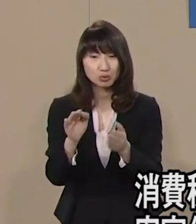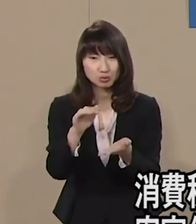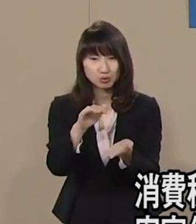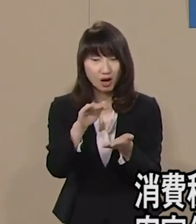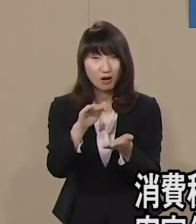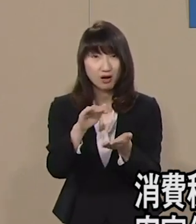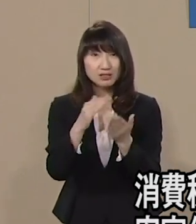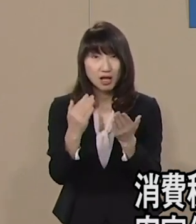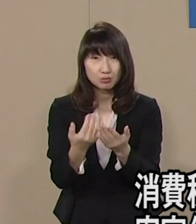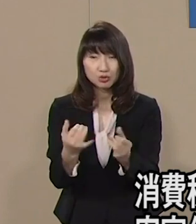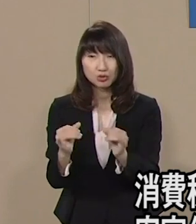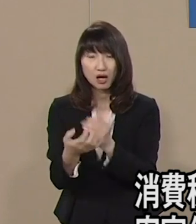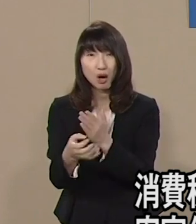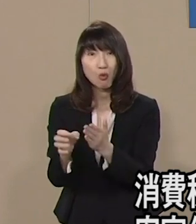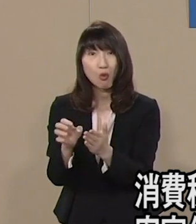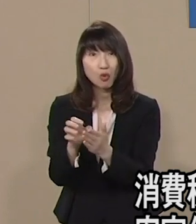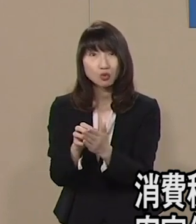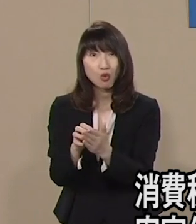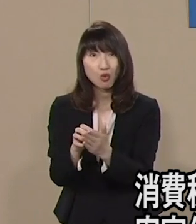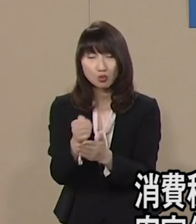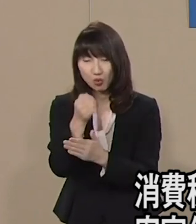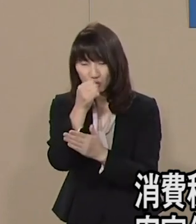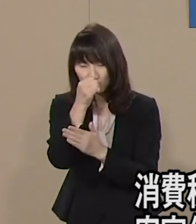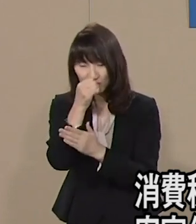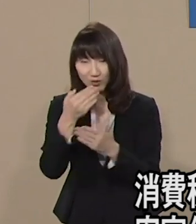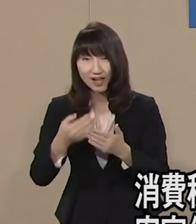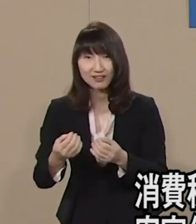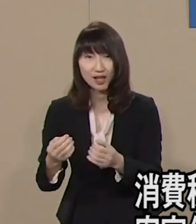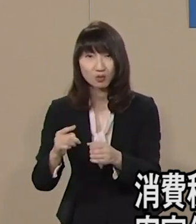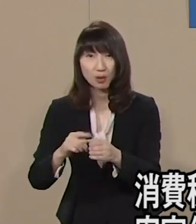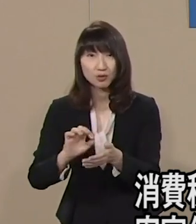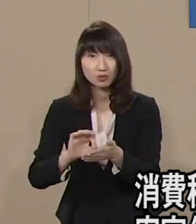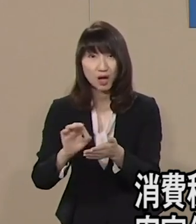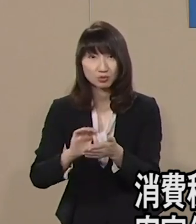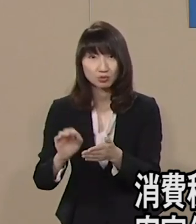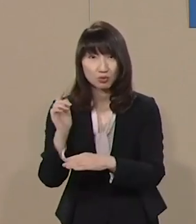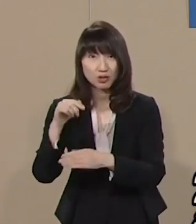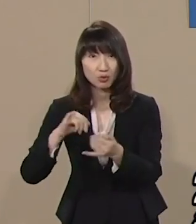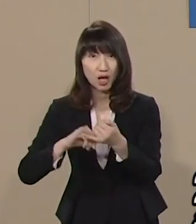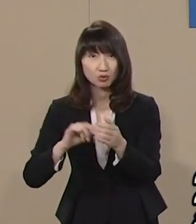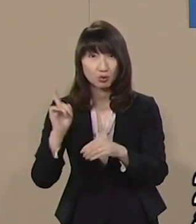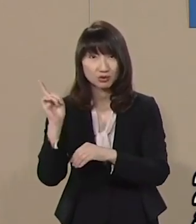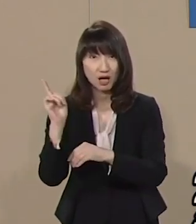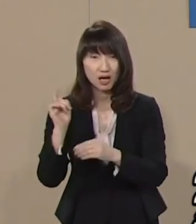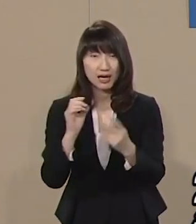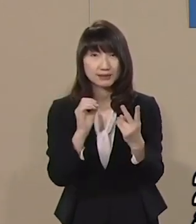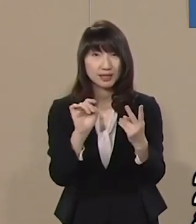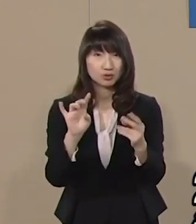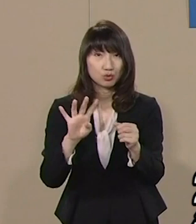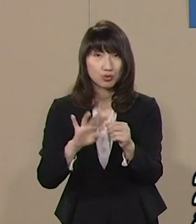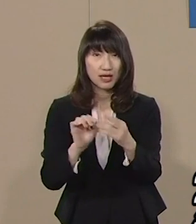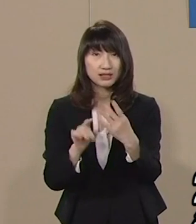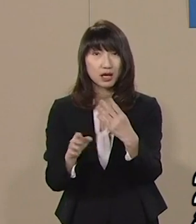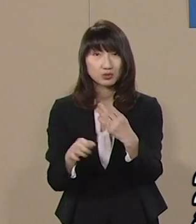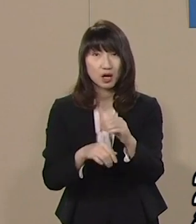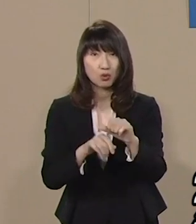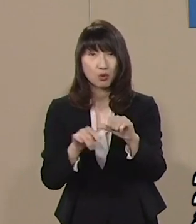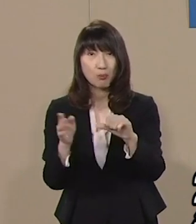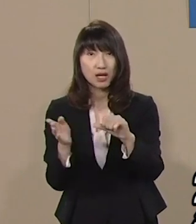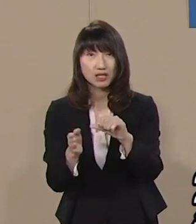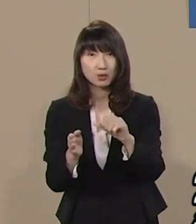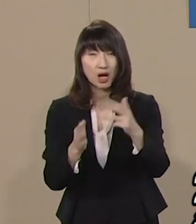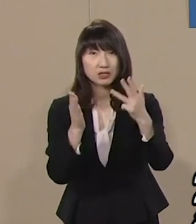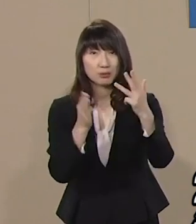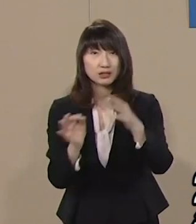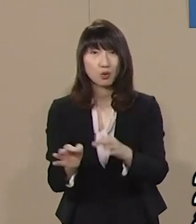すべて社会保障の充実と安定化に使うと政府が約束した2014年4月から5%から